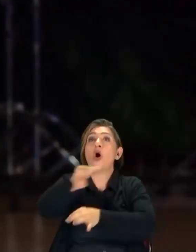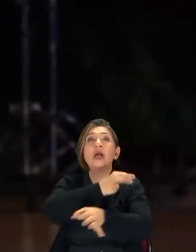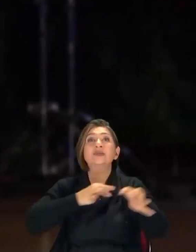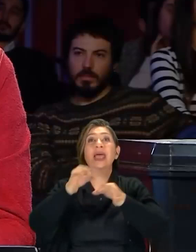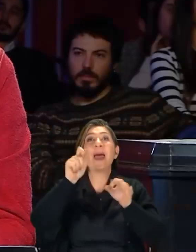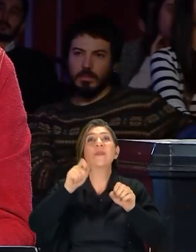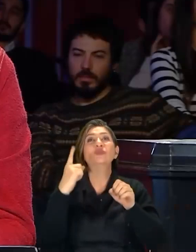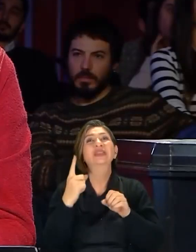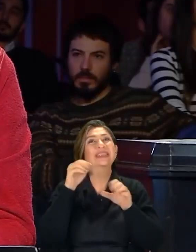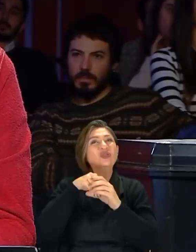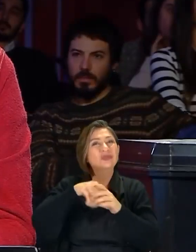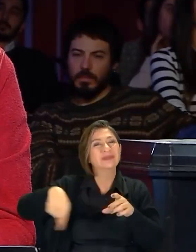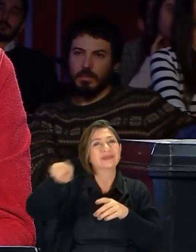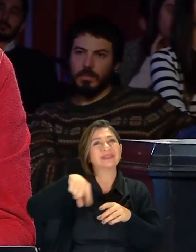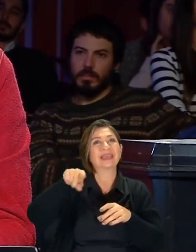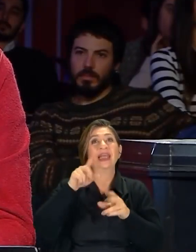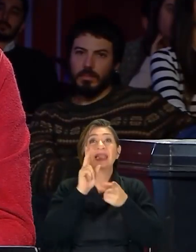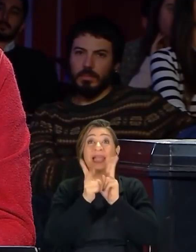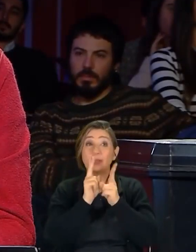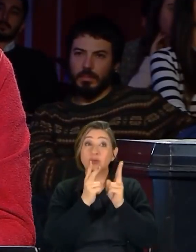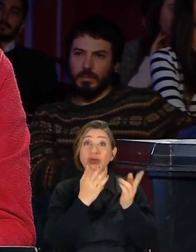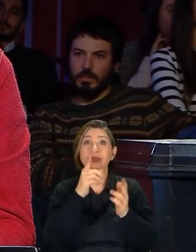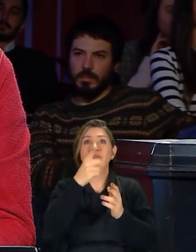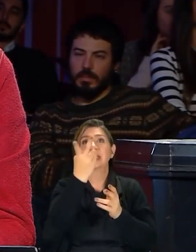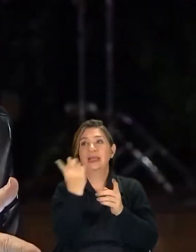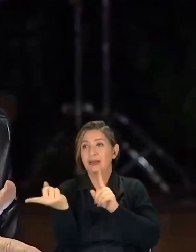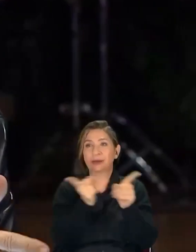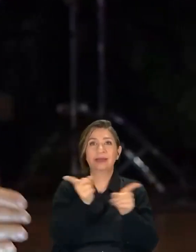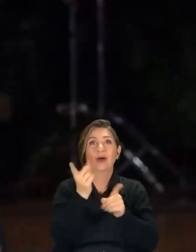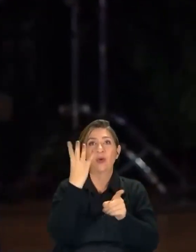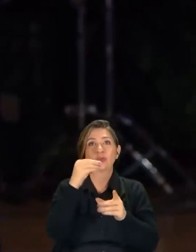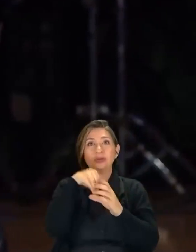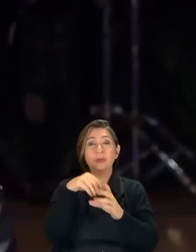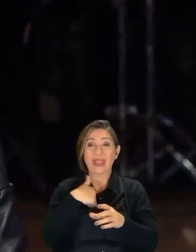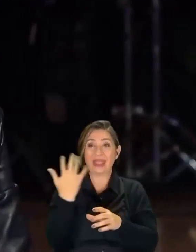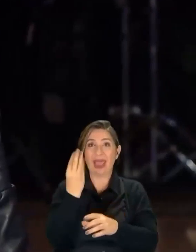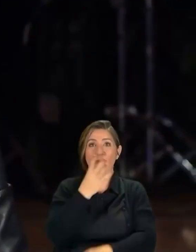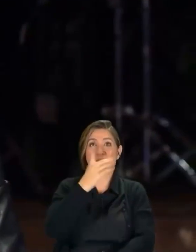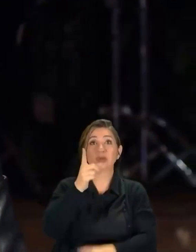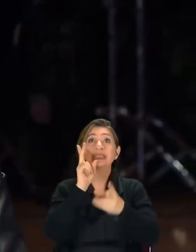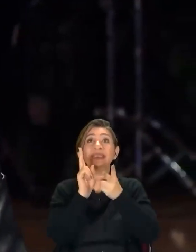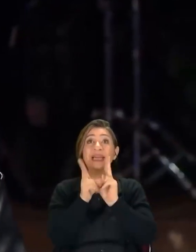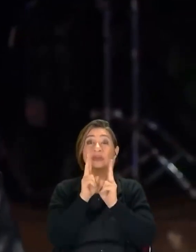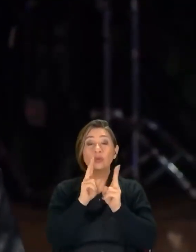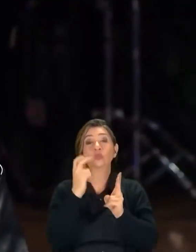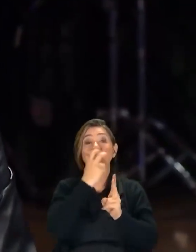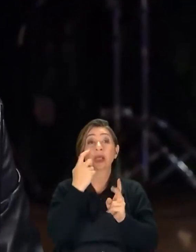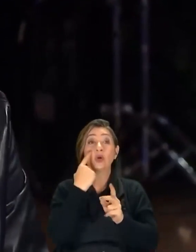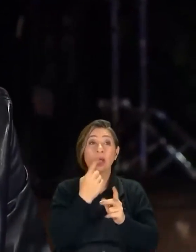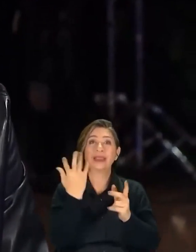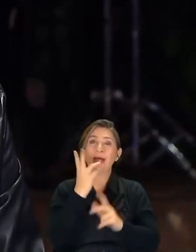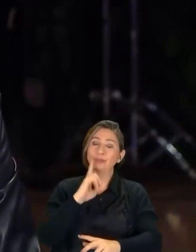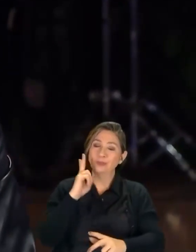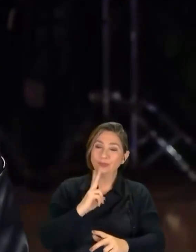için yapımcılar için Tabii ki tiyatrocular Sen şimdi iki tarafta da olduğun için benden iyi biliyorsun tiyatrocular müzisyenlere göre